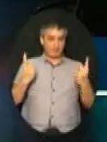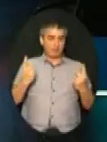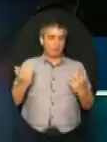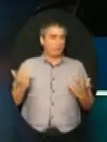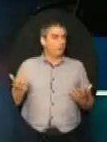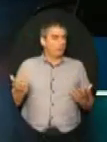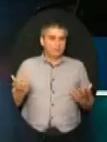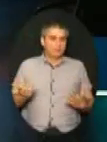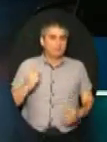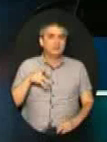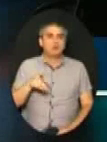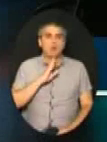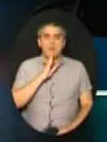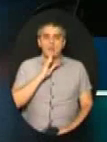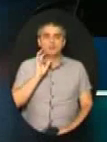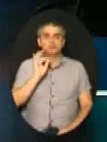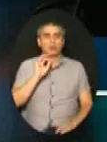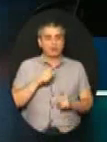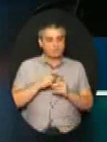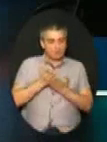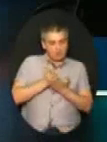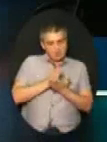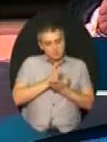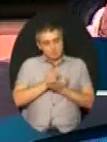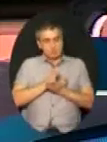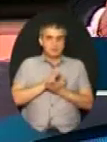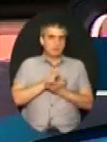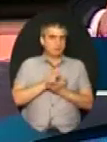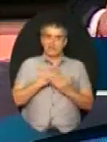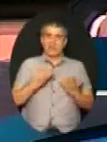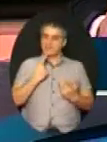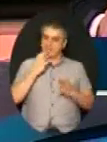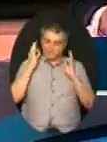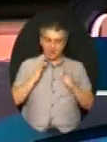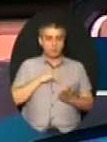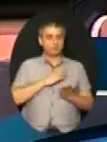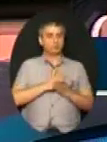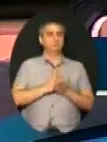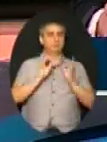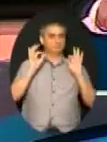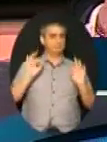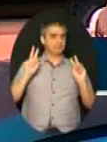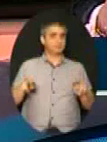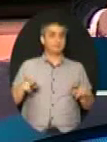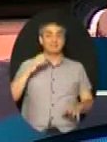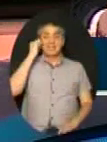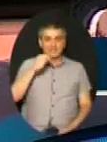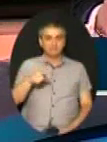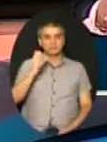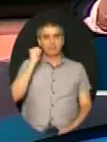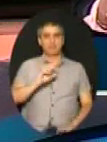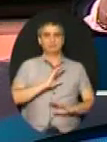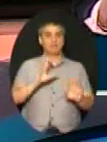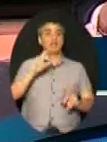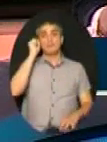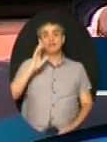שונה. יש כאן איזושהי בעיה של הליכה על חבל דק, ואין את האמירה המוסרית הנחרצת שרצח הוא רצח,